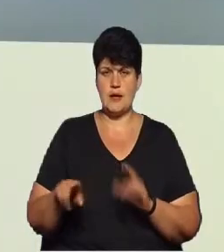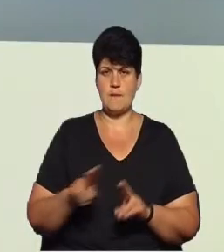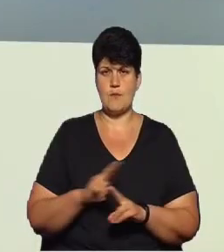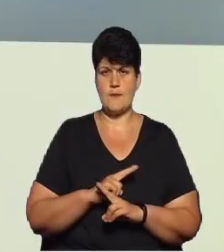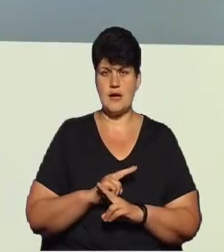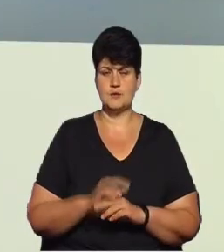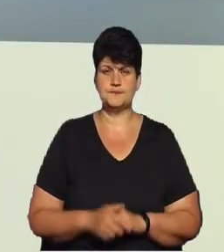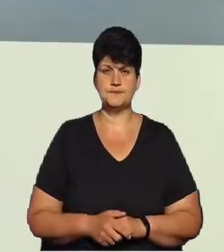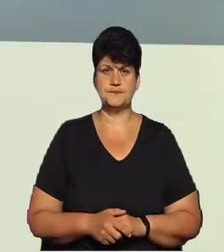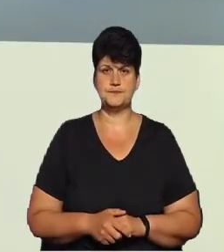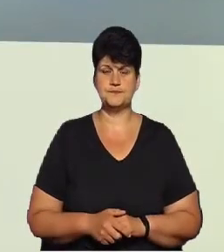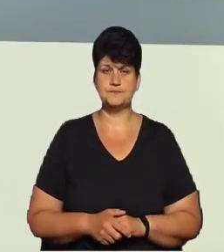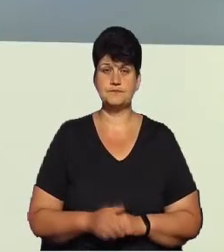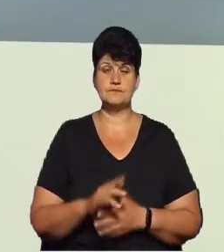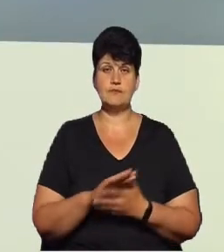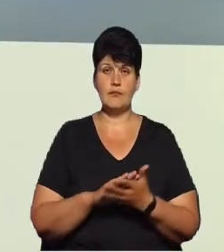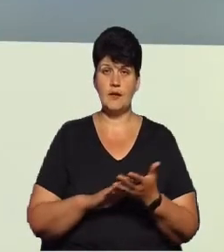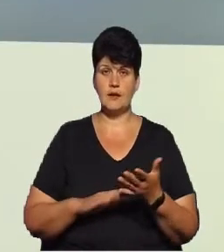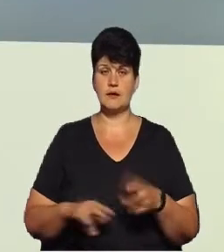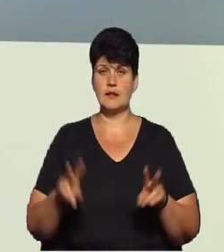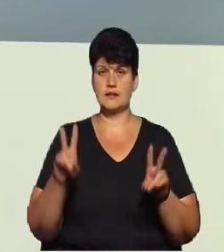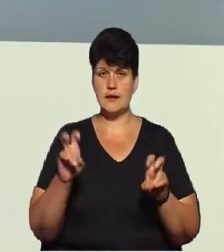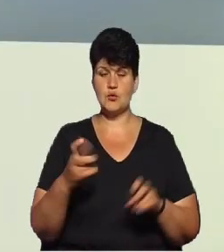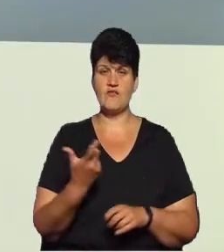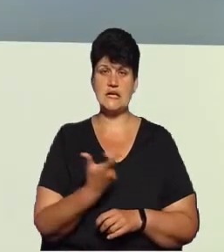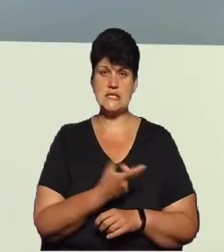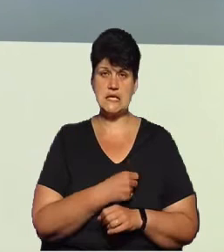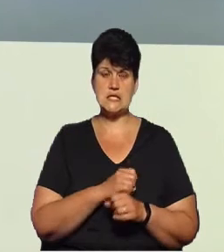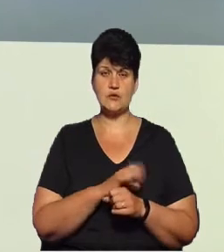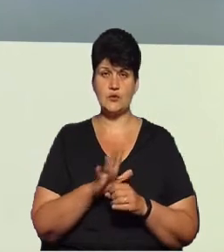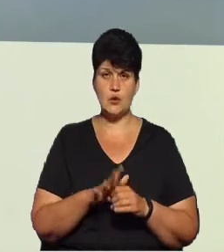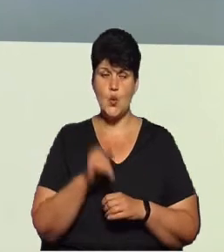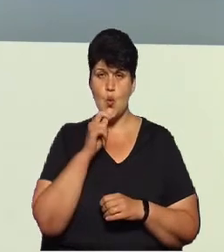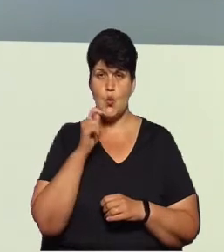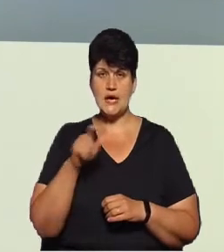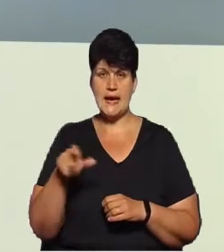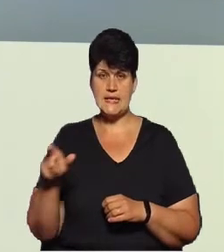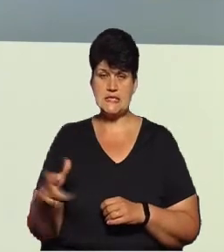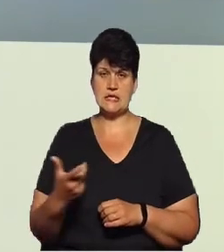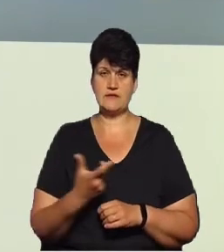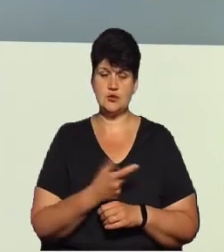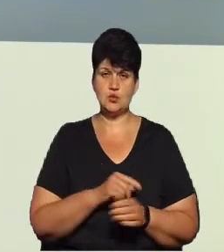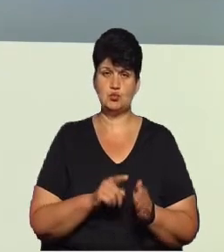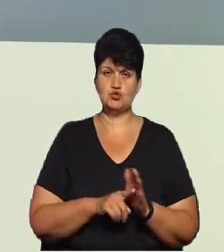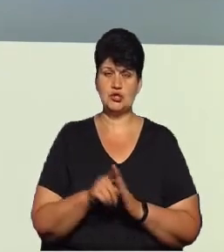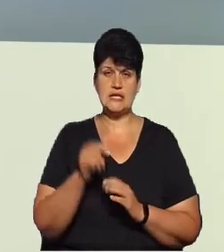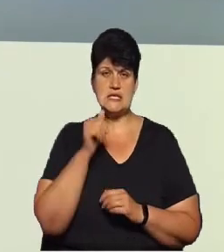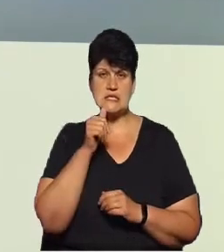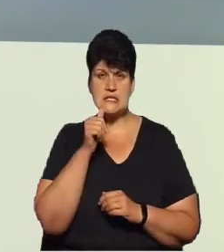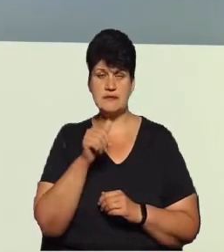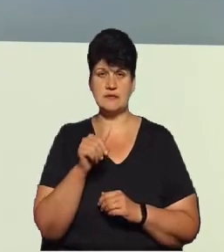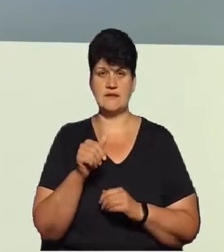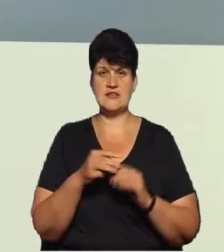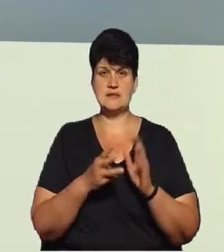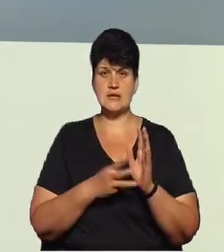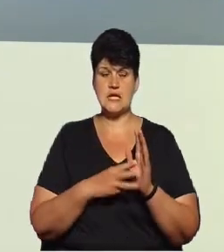Дещо продовжуємо тему вакцинації коронавірусу. Українці, які вакцинуються, починаючи від завтра, від середи 18 серпня, вони